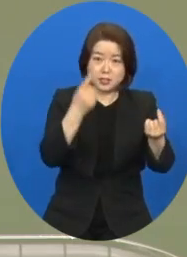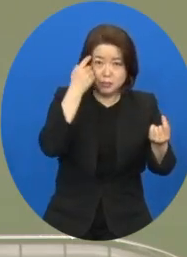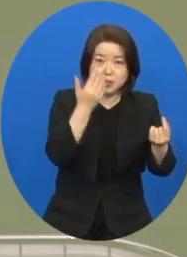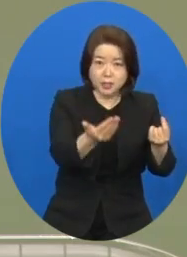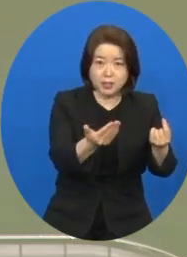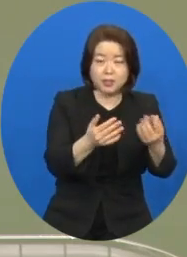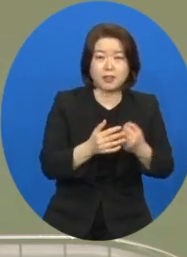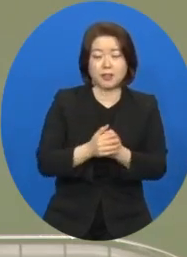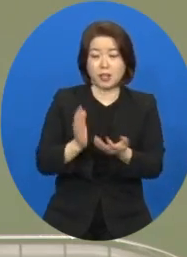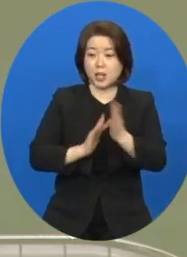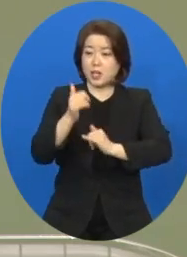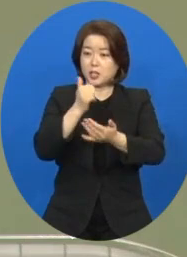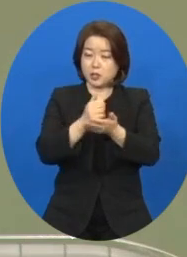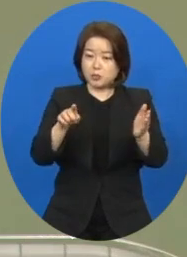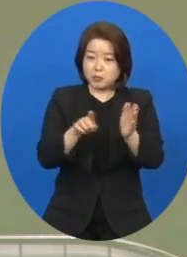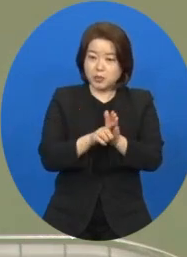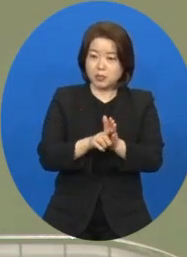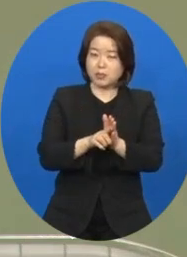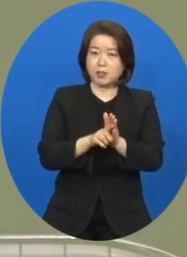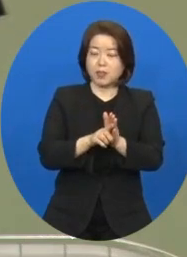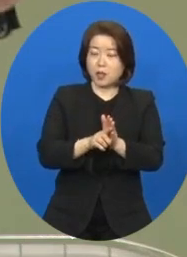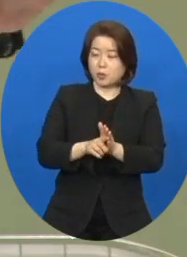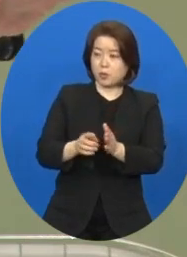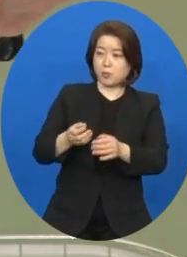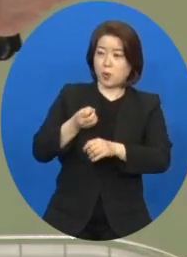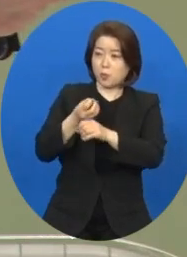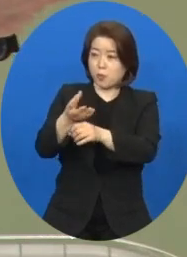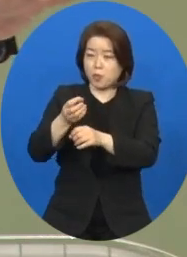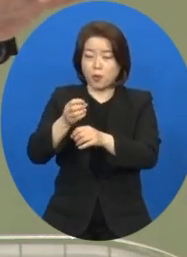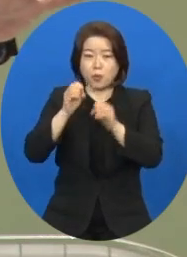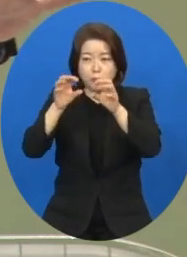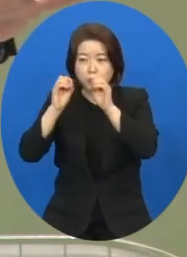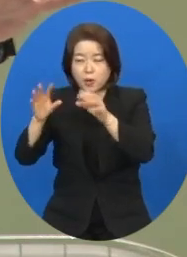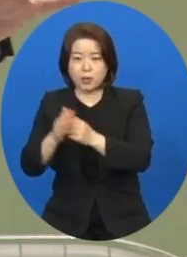믿겠다 그러고 예수님을 전했는데 죽임을 당했어요.